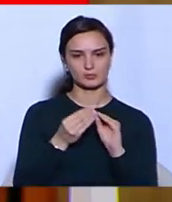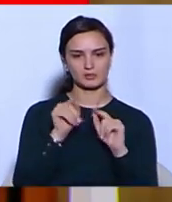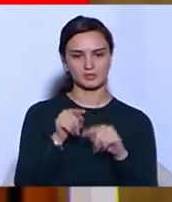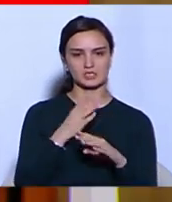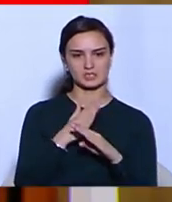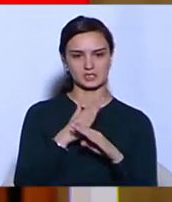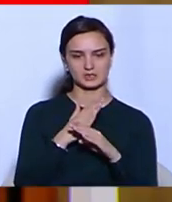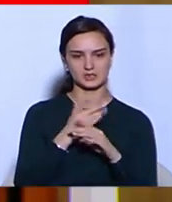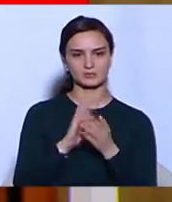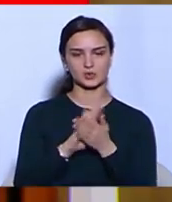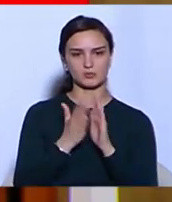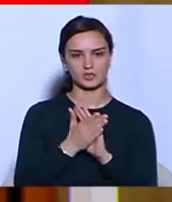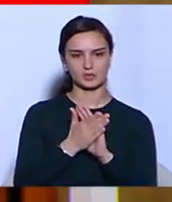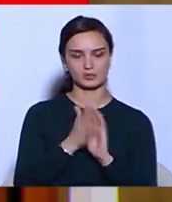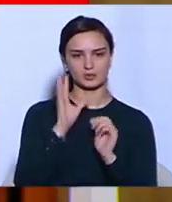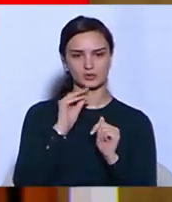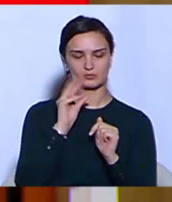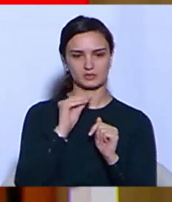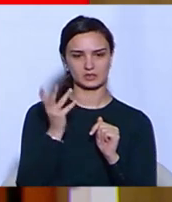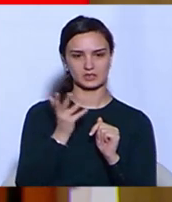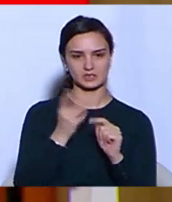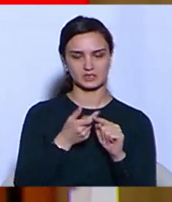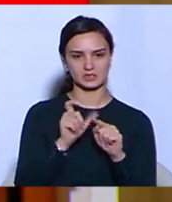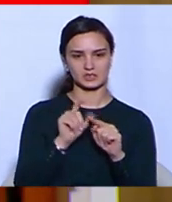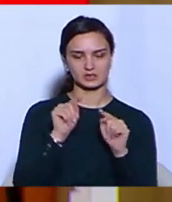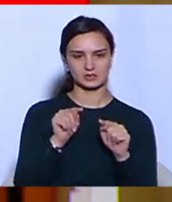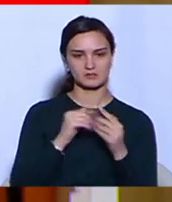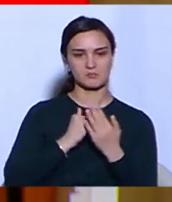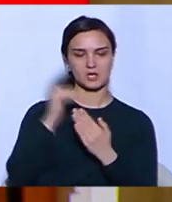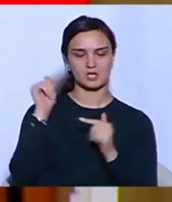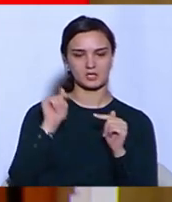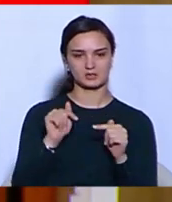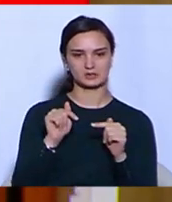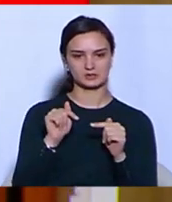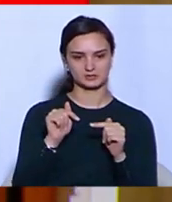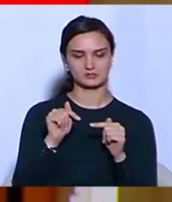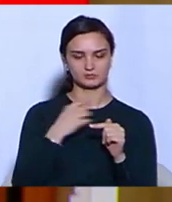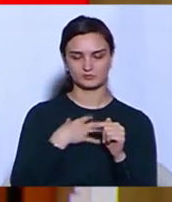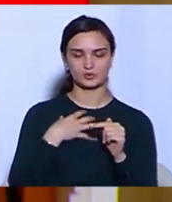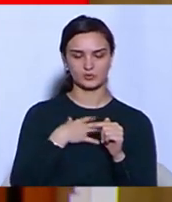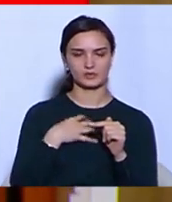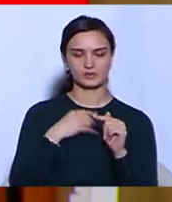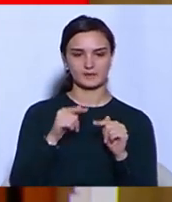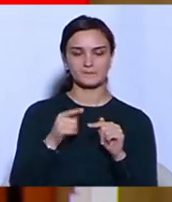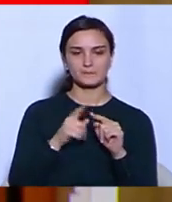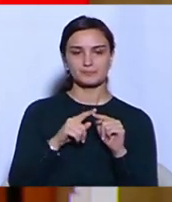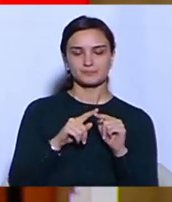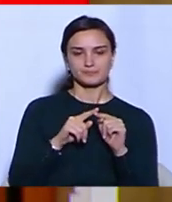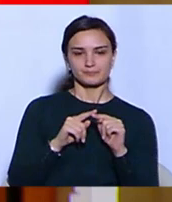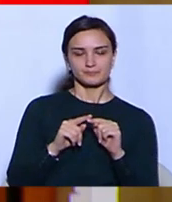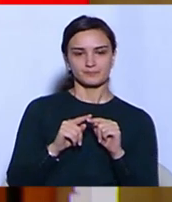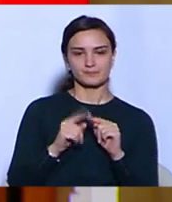არის მდგომარეობა, რომელიც ძალიან მაღალი ტვირთით გულისხმობს